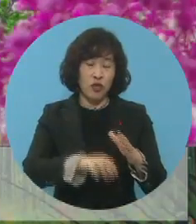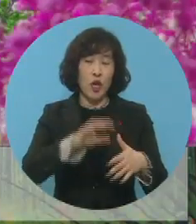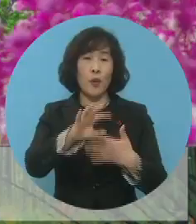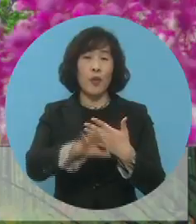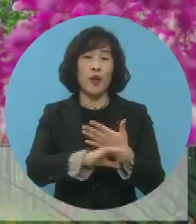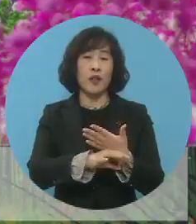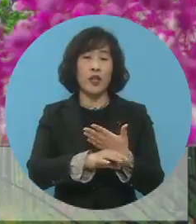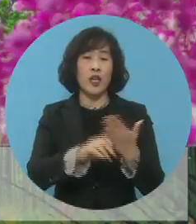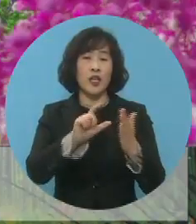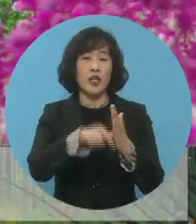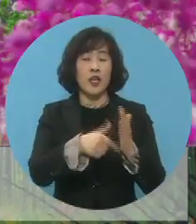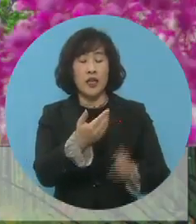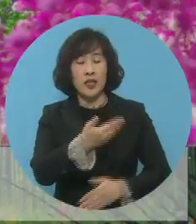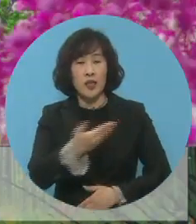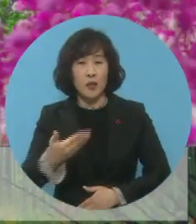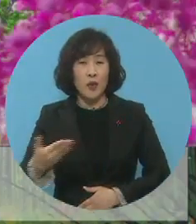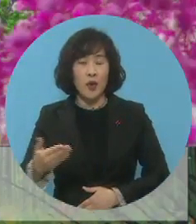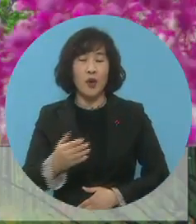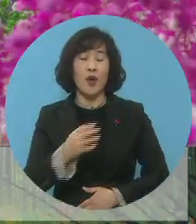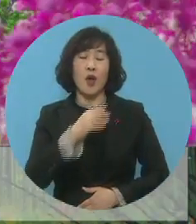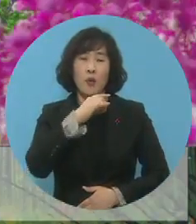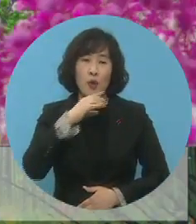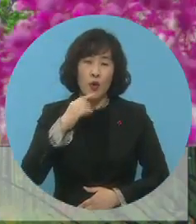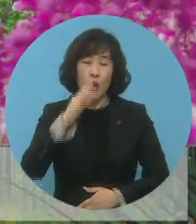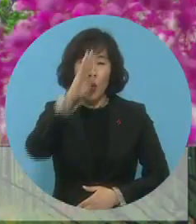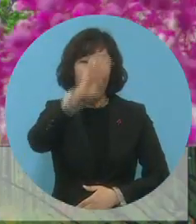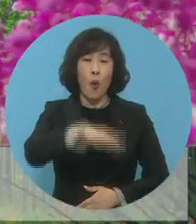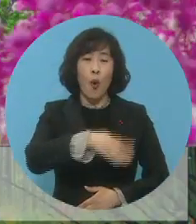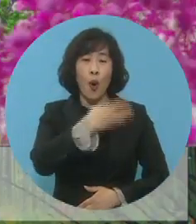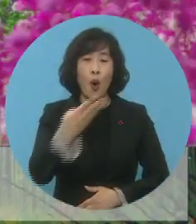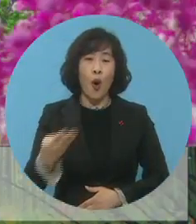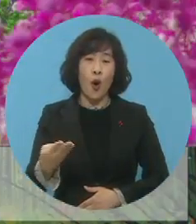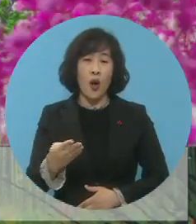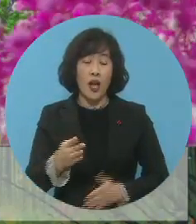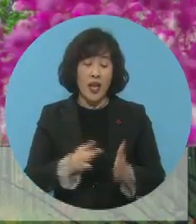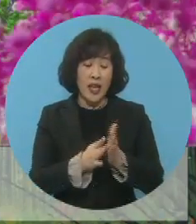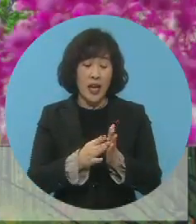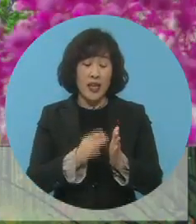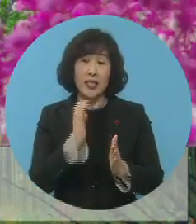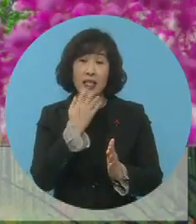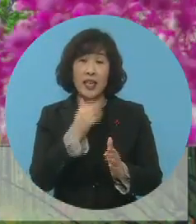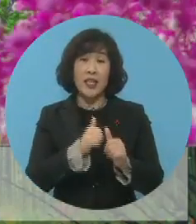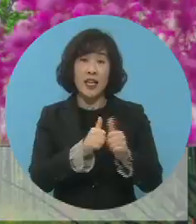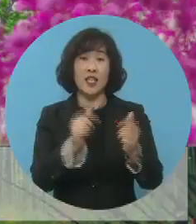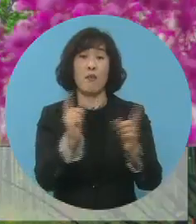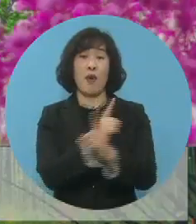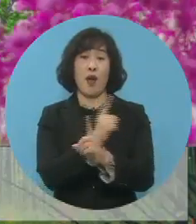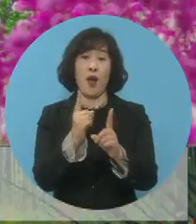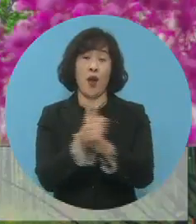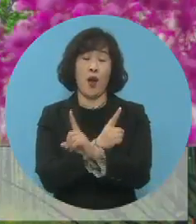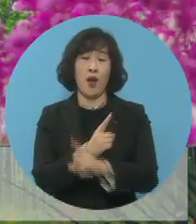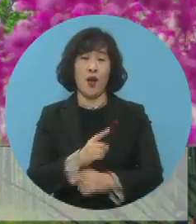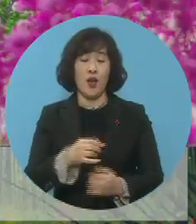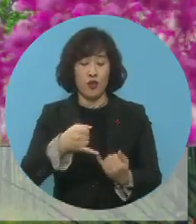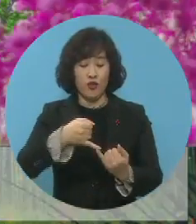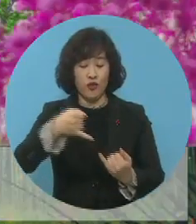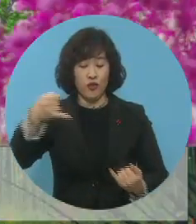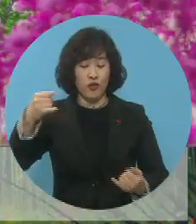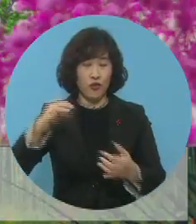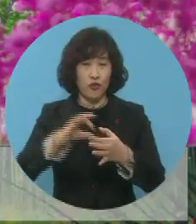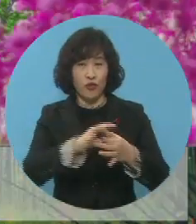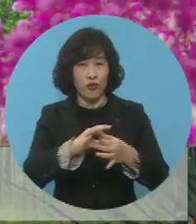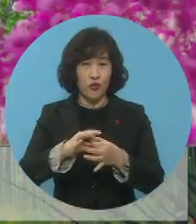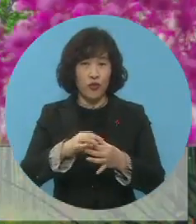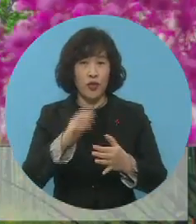시들지 않고 상하 상태를 유지하는 프리저브드 플라워, 보조나가 인테리어 소품으로 인기입니다. 담양의 한 산촌